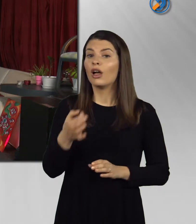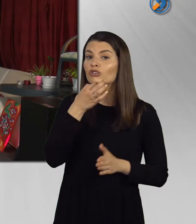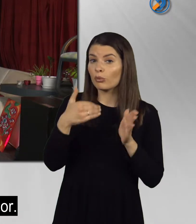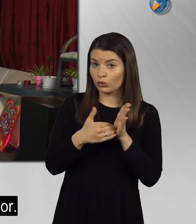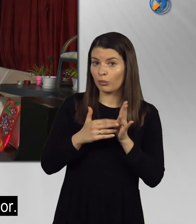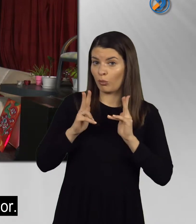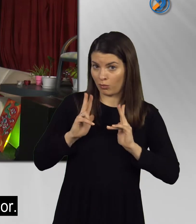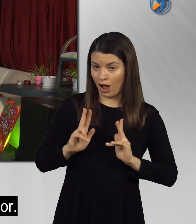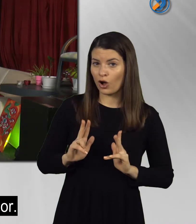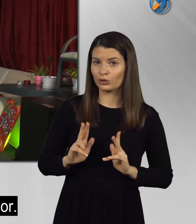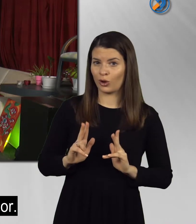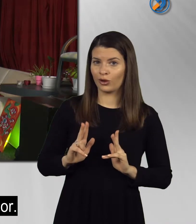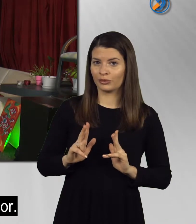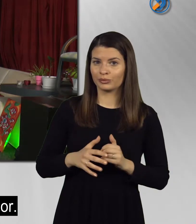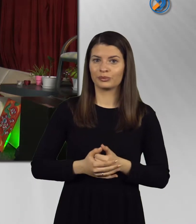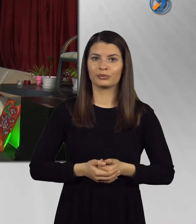Če rabiš pavzo.